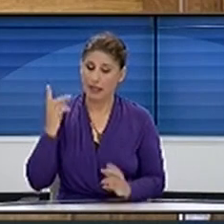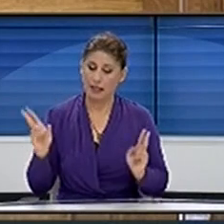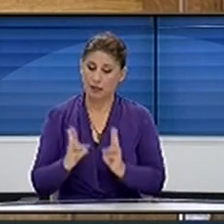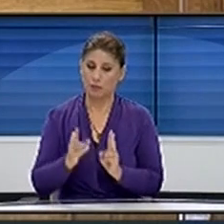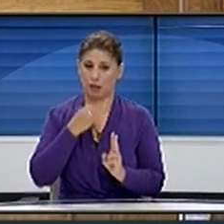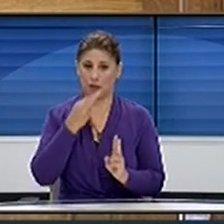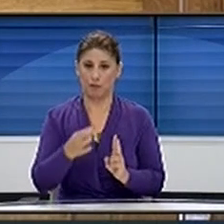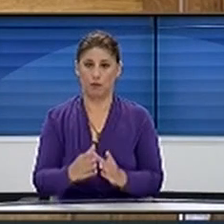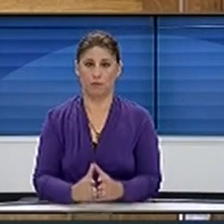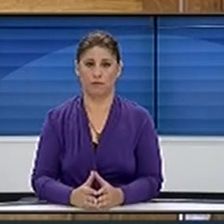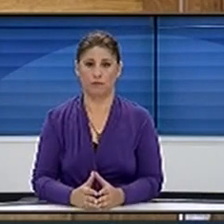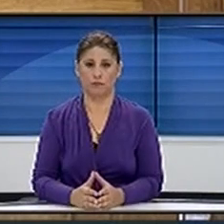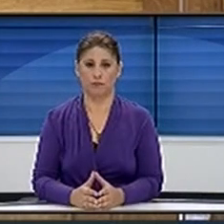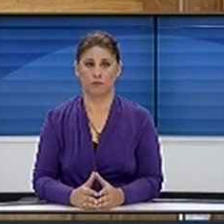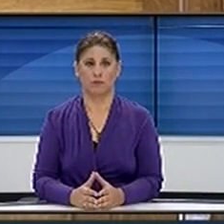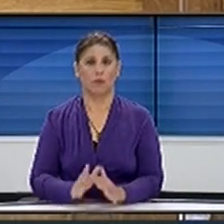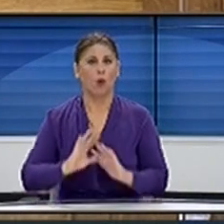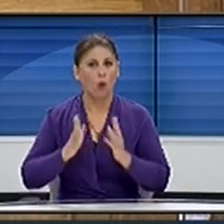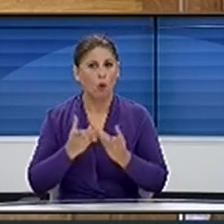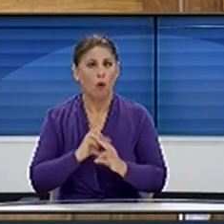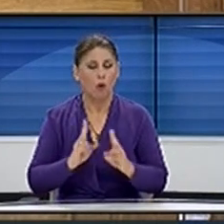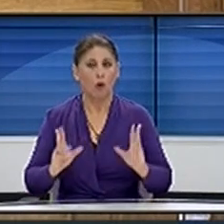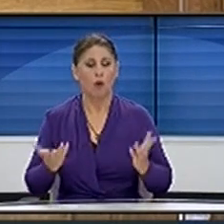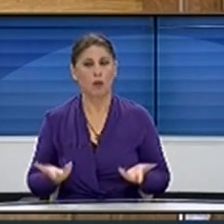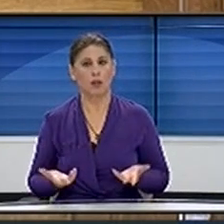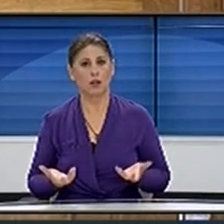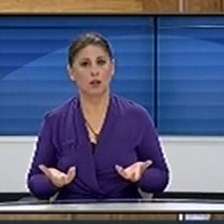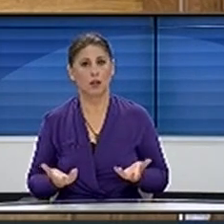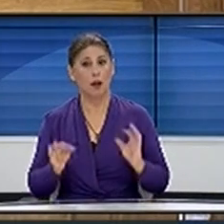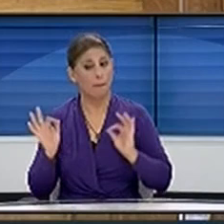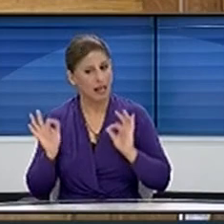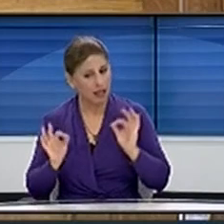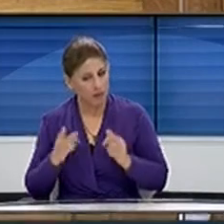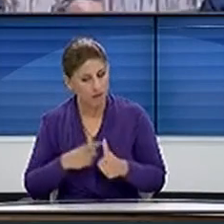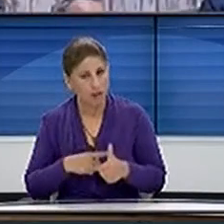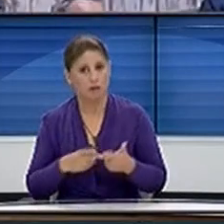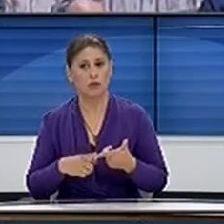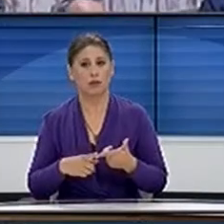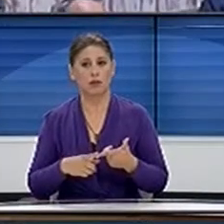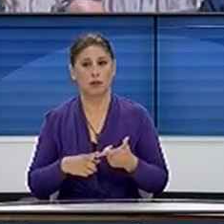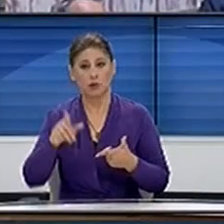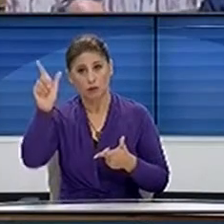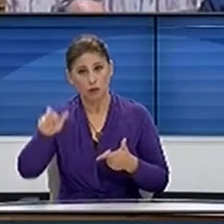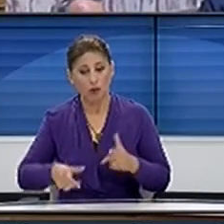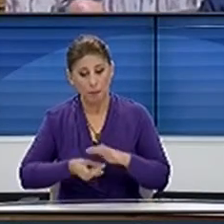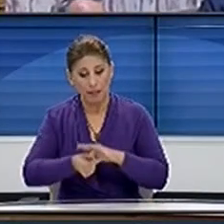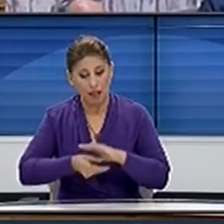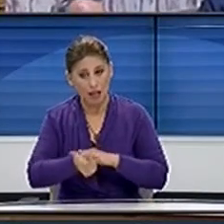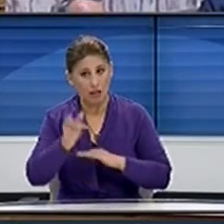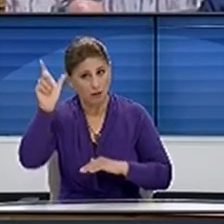συνοπτικά. Όλα πια είναι απόλυτο σαφή. Με βάση τις περιγραφές των ιδίων των